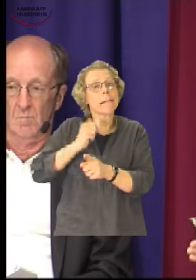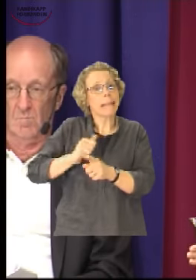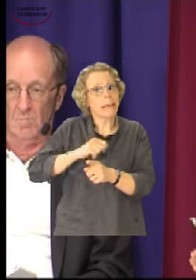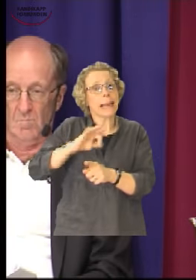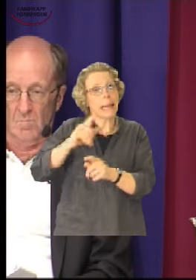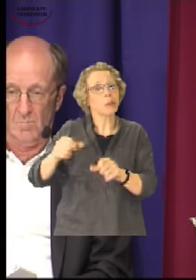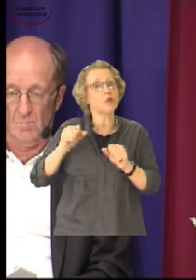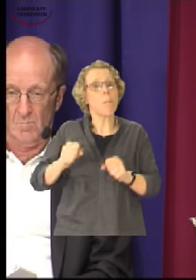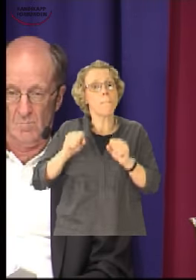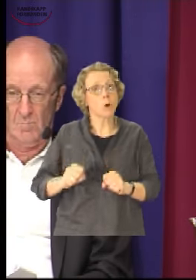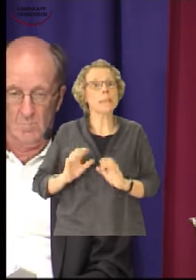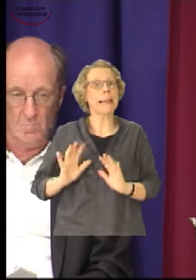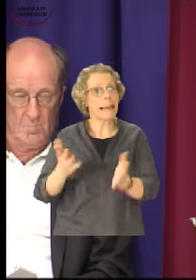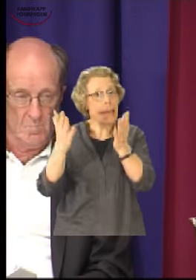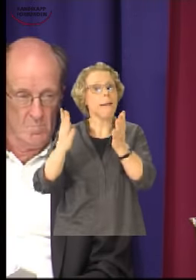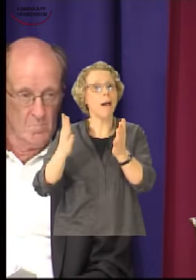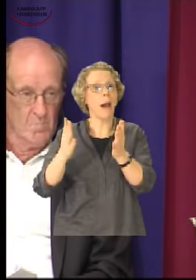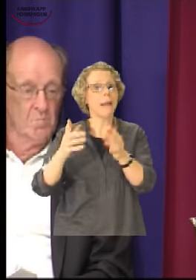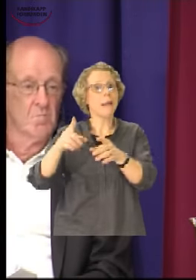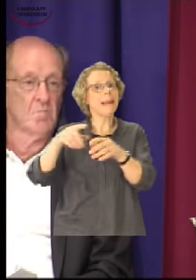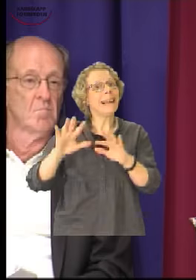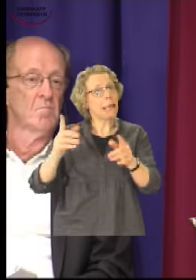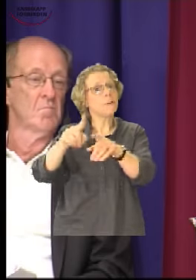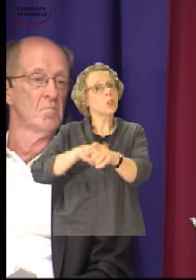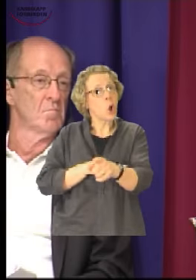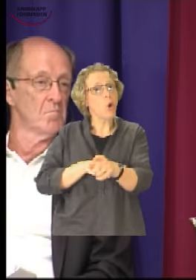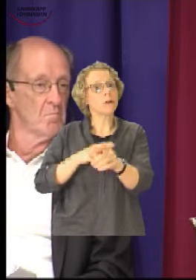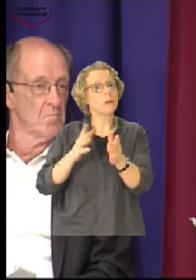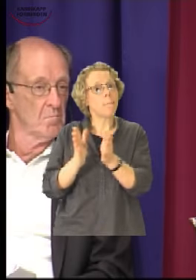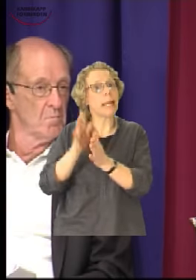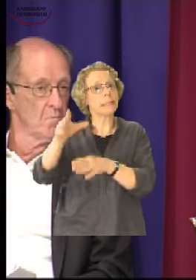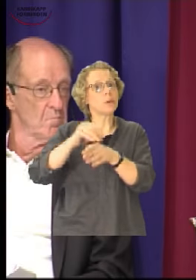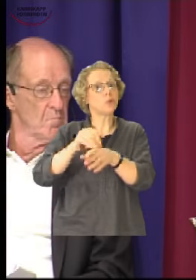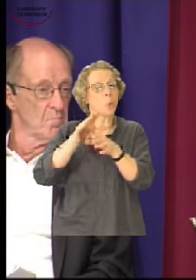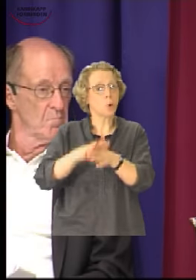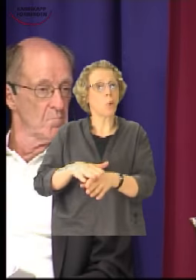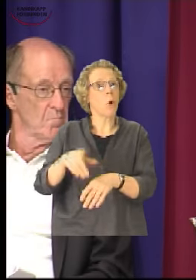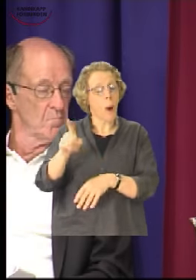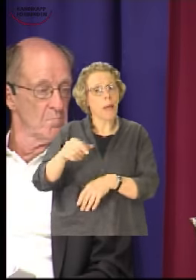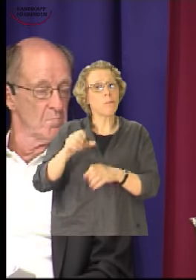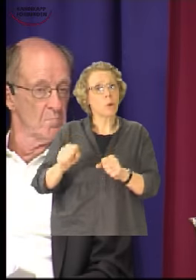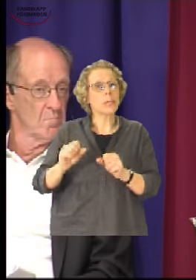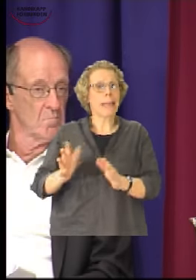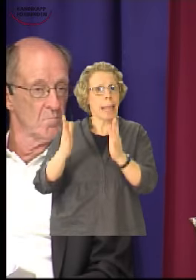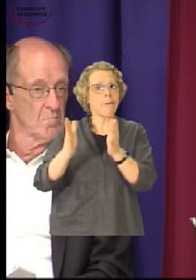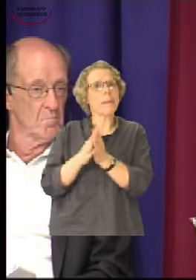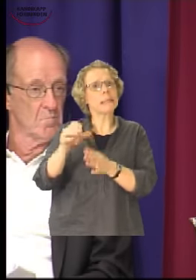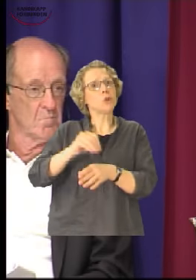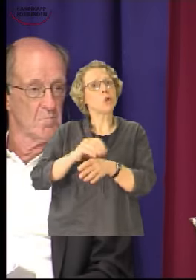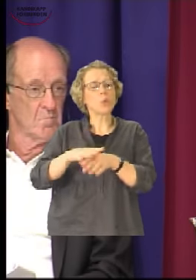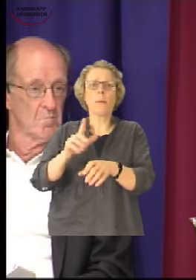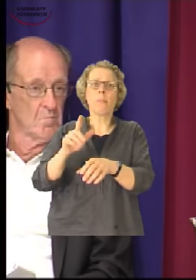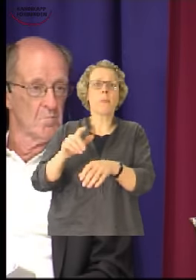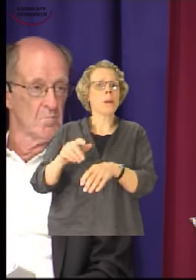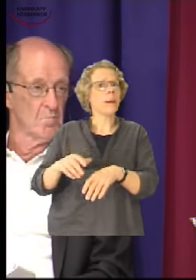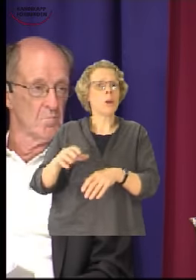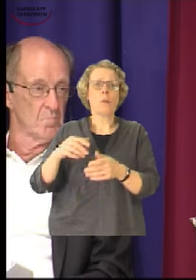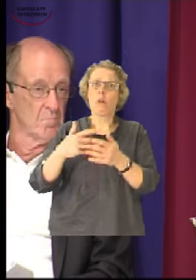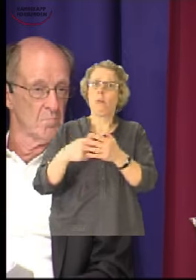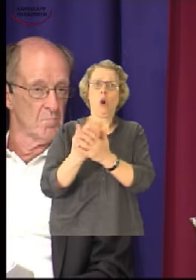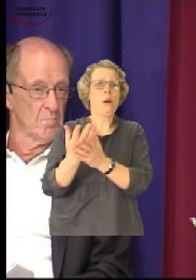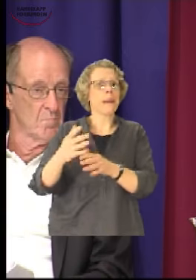sin sjukdom och leva med vården som en naturlig del i sitt liv hela tiden. Och då kan man ju inte säga att man kan vara nöjd med att